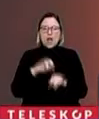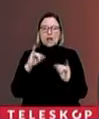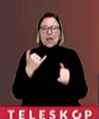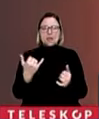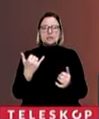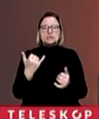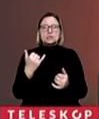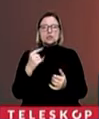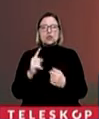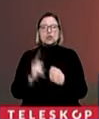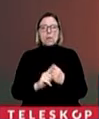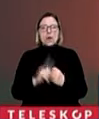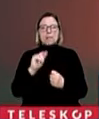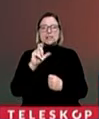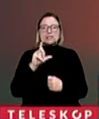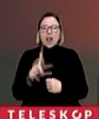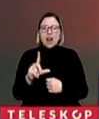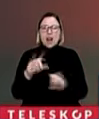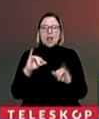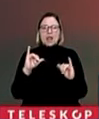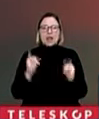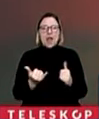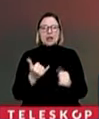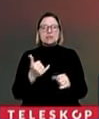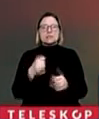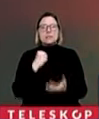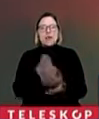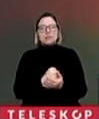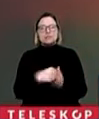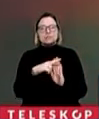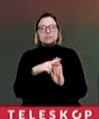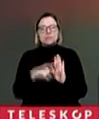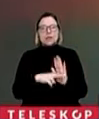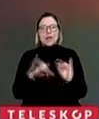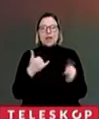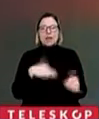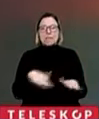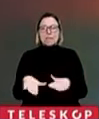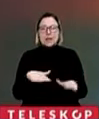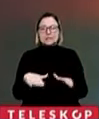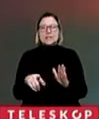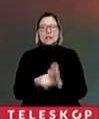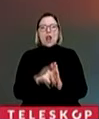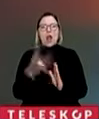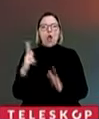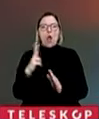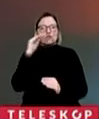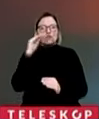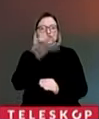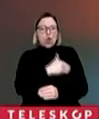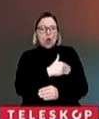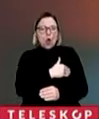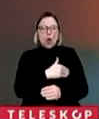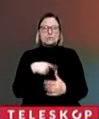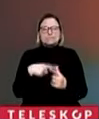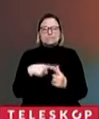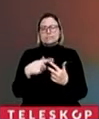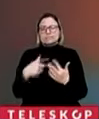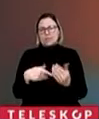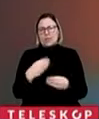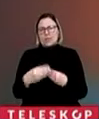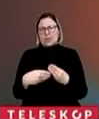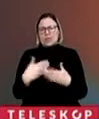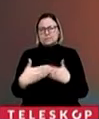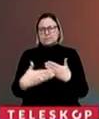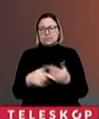numer PESEL, jakie są regulacje prawne, jakie miejsca i dla kogo w szkole i tak dalej, i tak dalej.